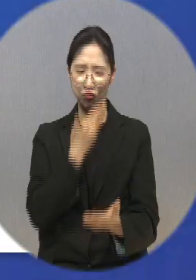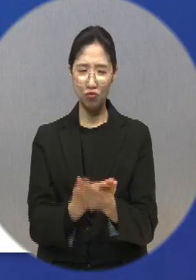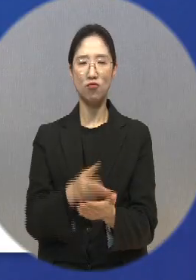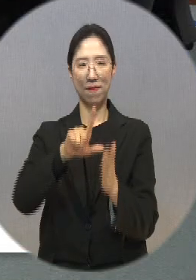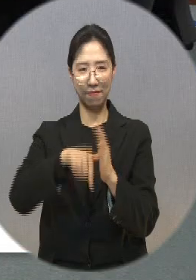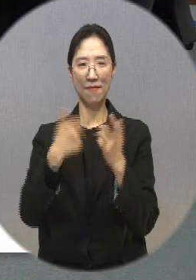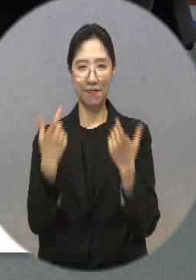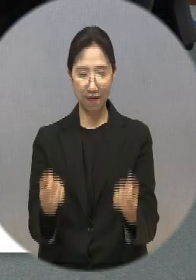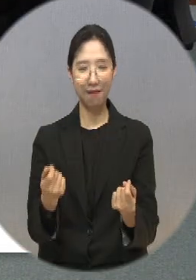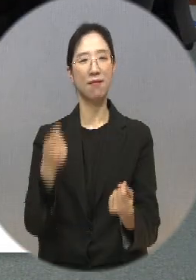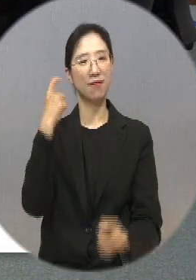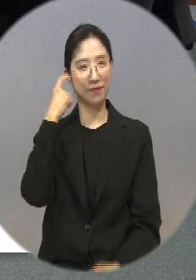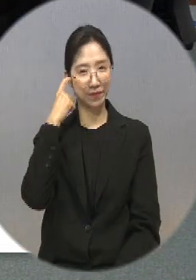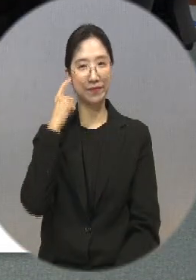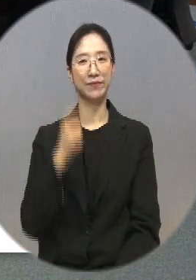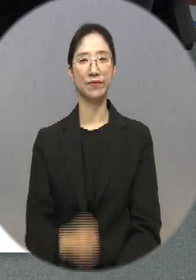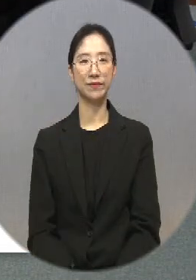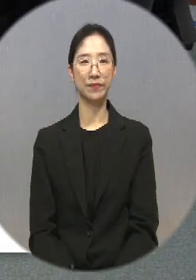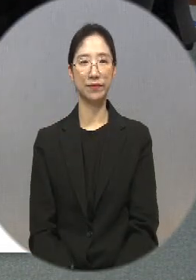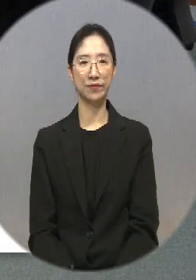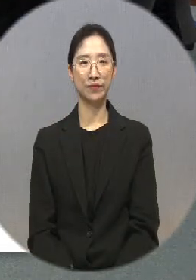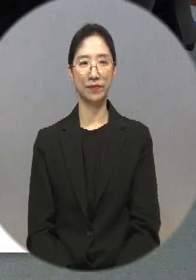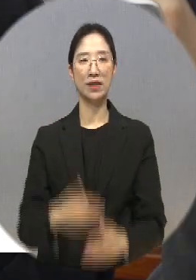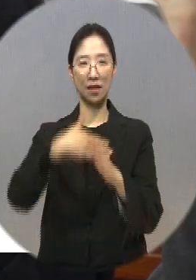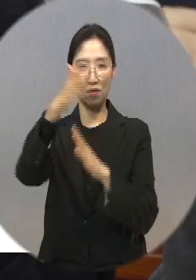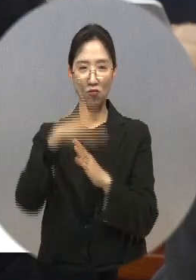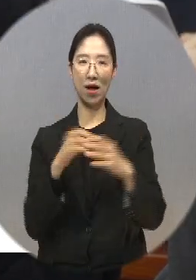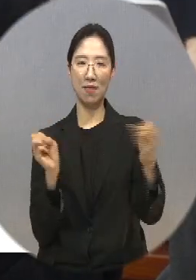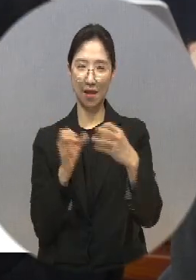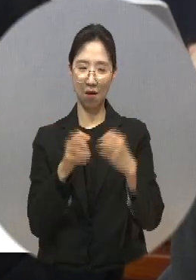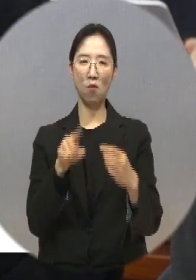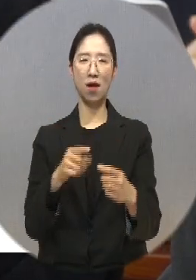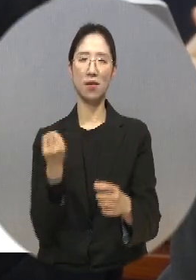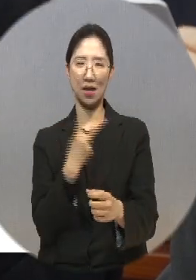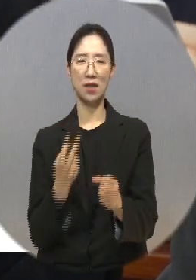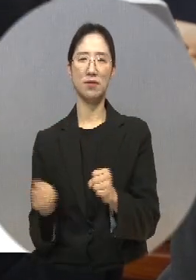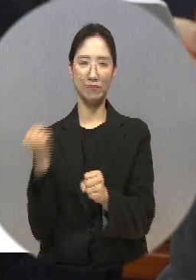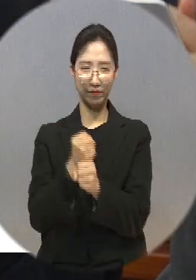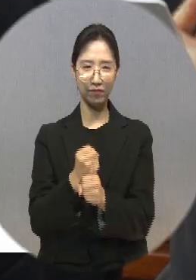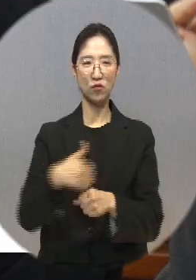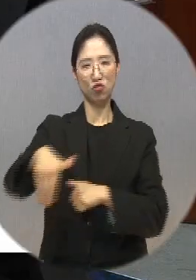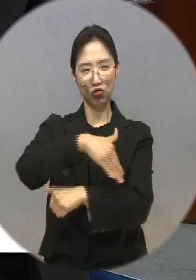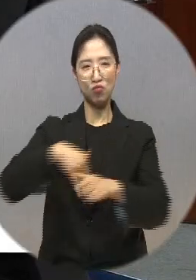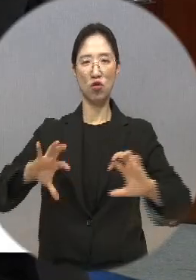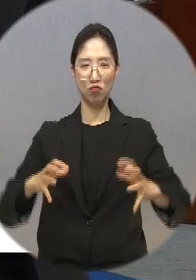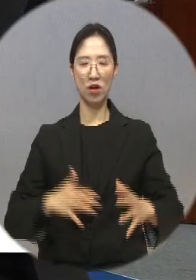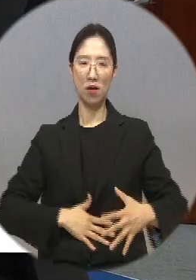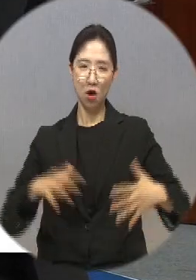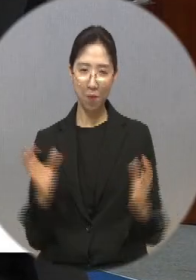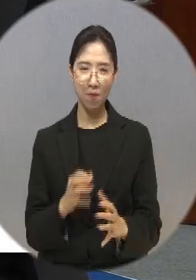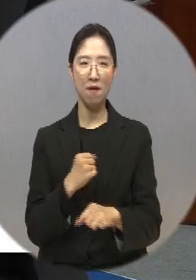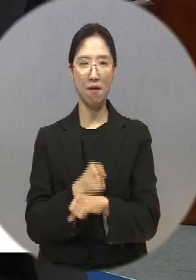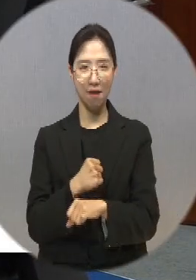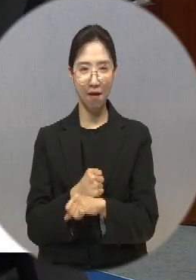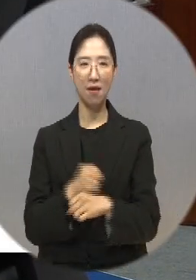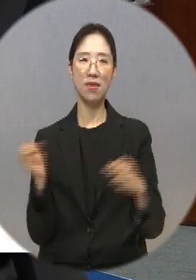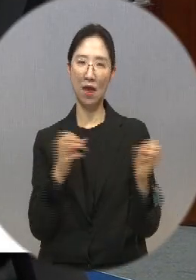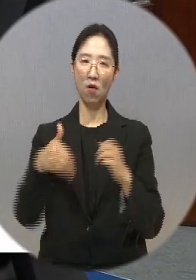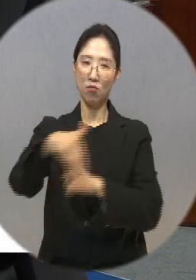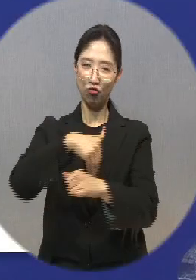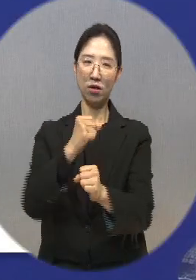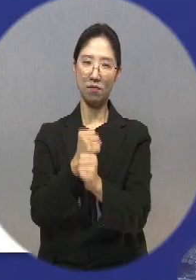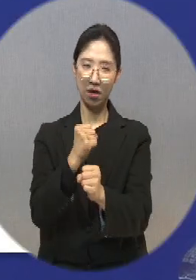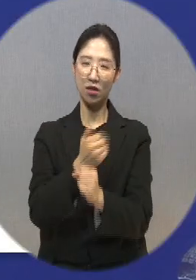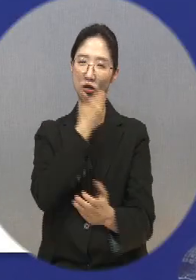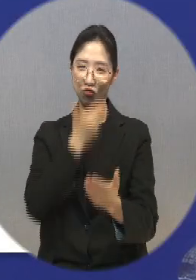중요한 분수령이 될 것으로 전망했으며 남북한 대화 채널 복원과 주변 국가들과의 협력을 통한 대화 분위기